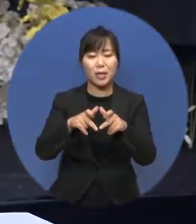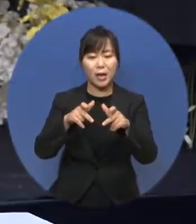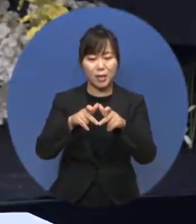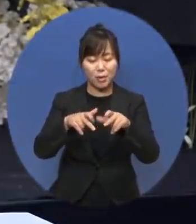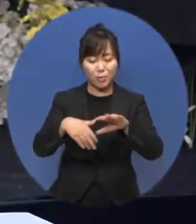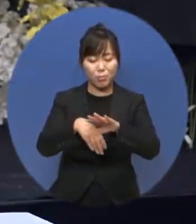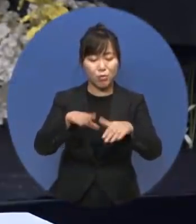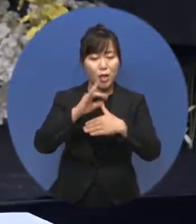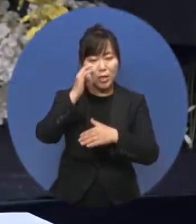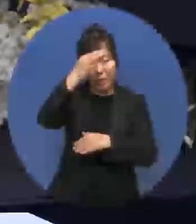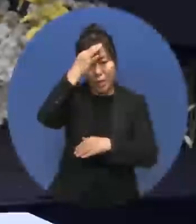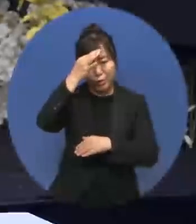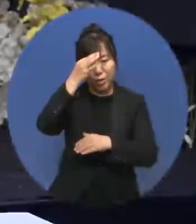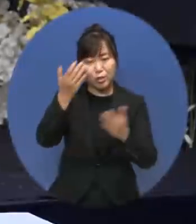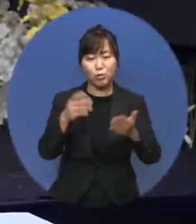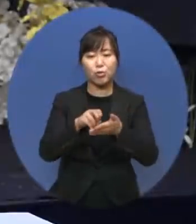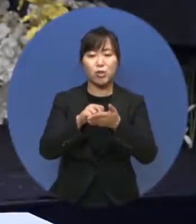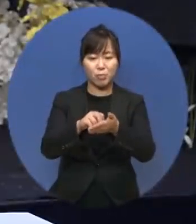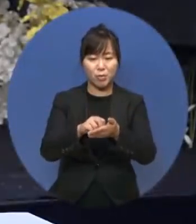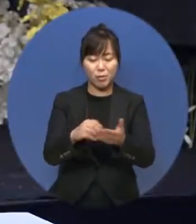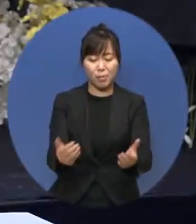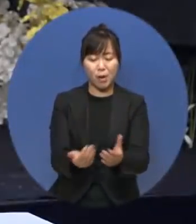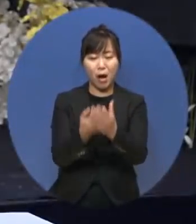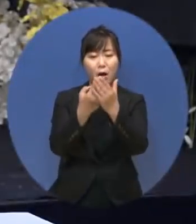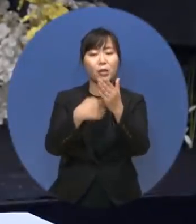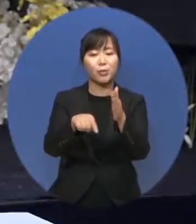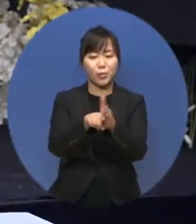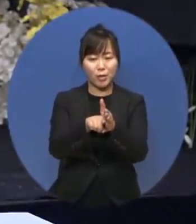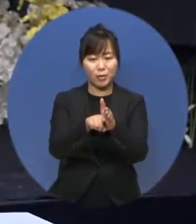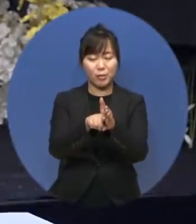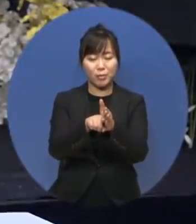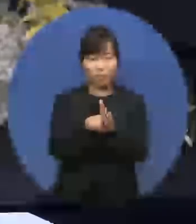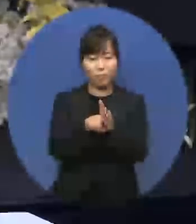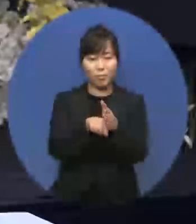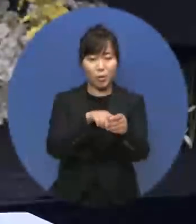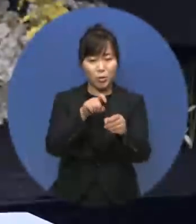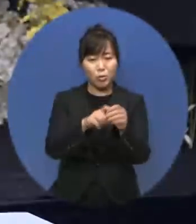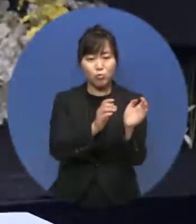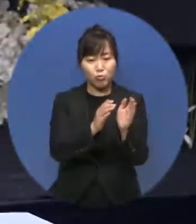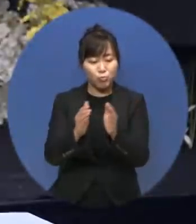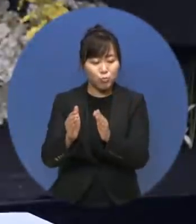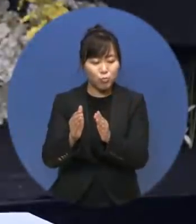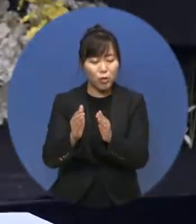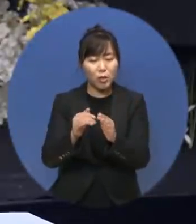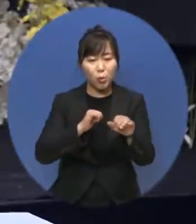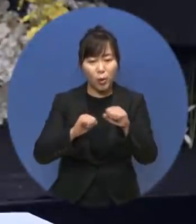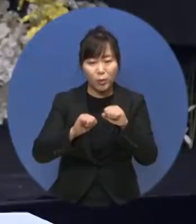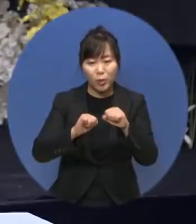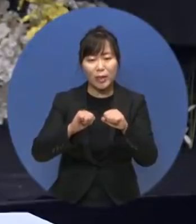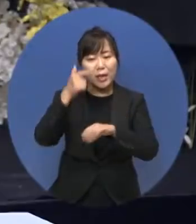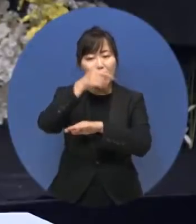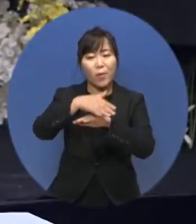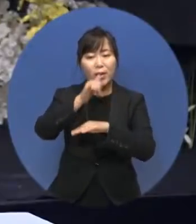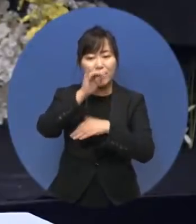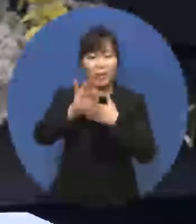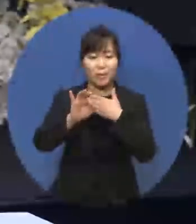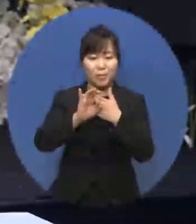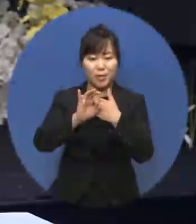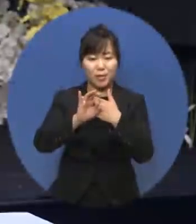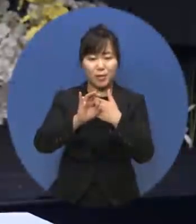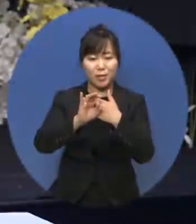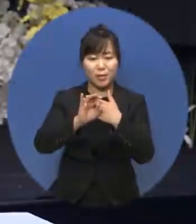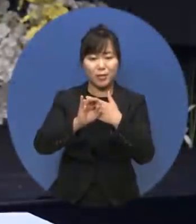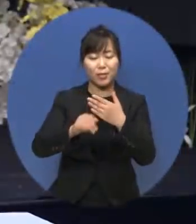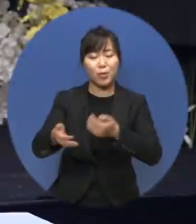향후 장애인 문화예술의 취업을 활성화하기 위해서 준비하고 계신 활동이나 어떤 계획이 있다면